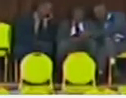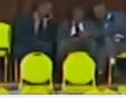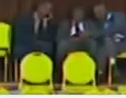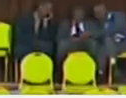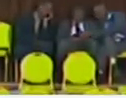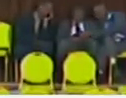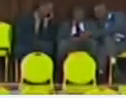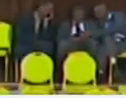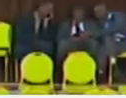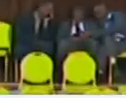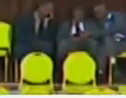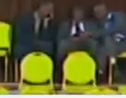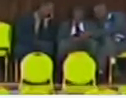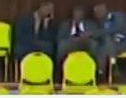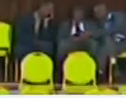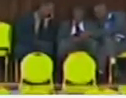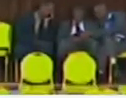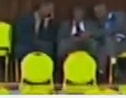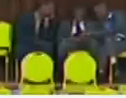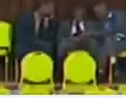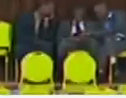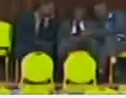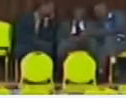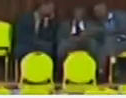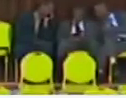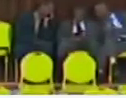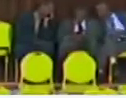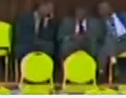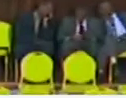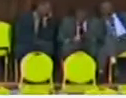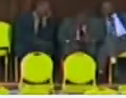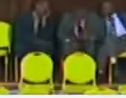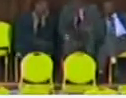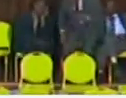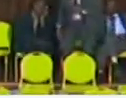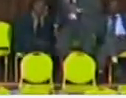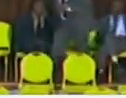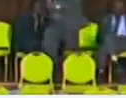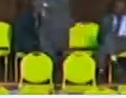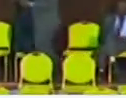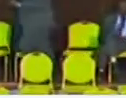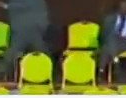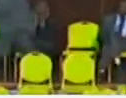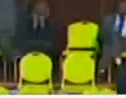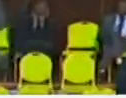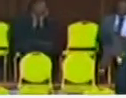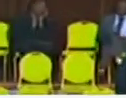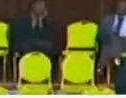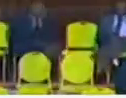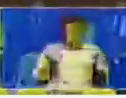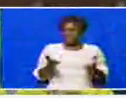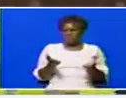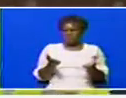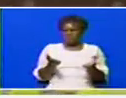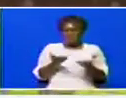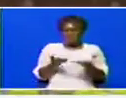kila baada ya saa tatu watakuwa natujulisha na waendelea ama kuwajulisha wa Kenya. Na walivyotujuza ni kwamba watakuwa katika